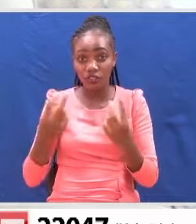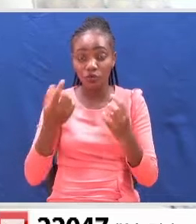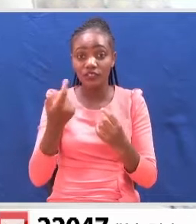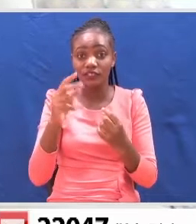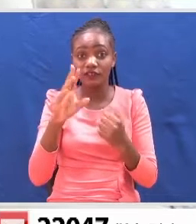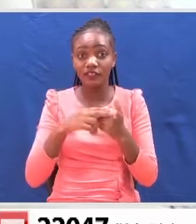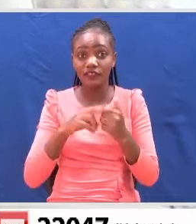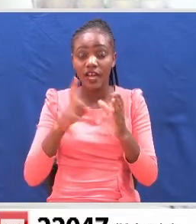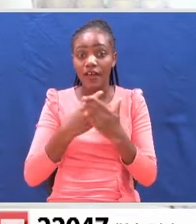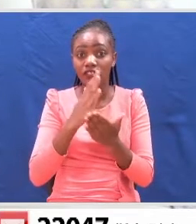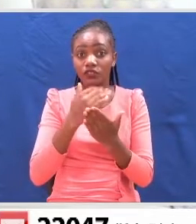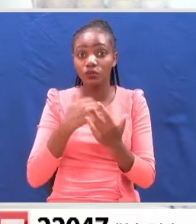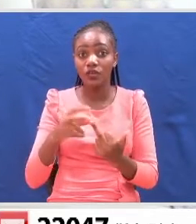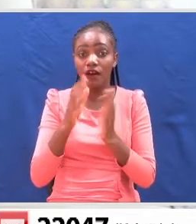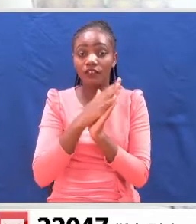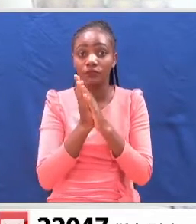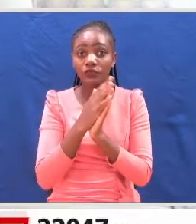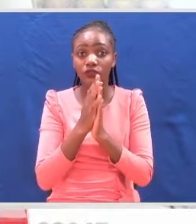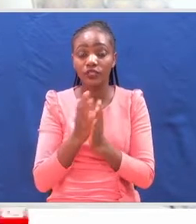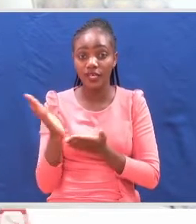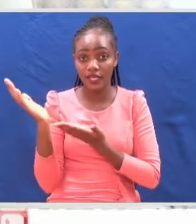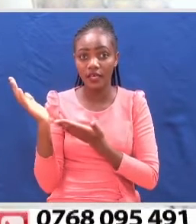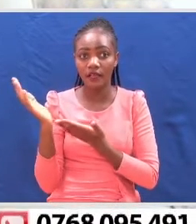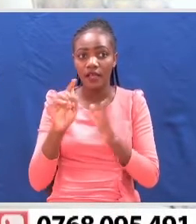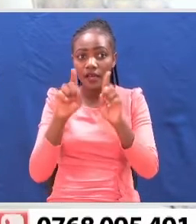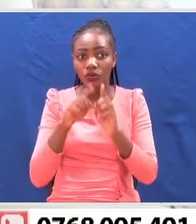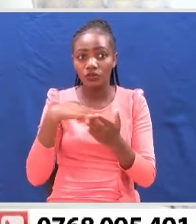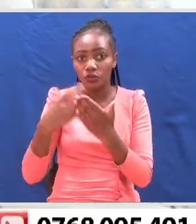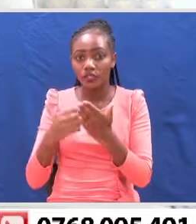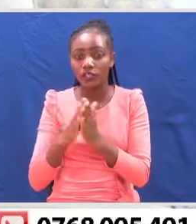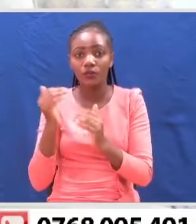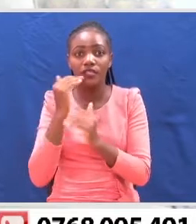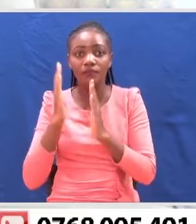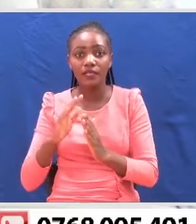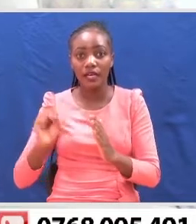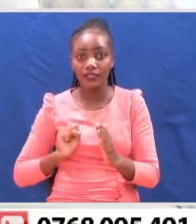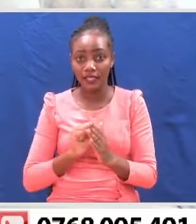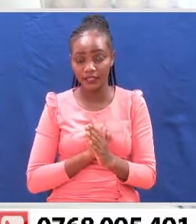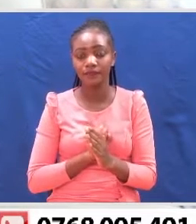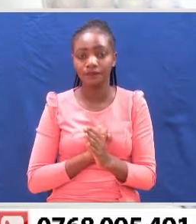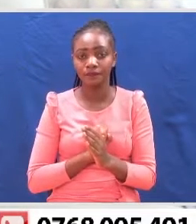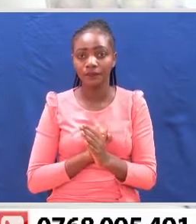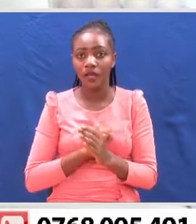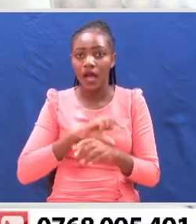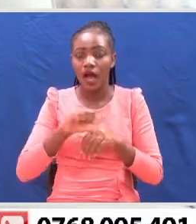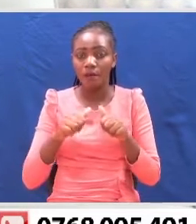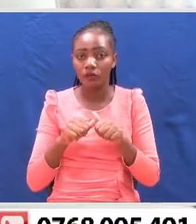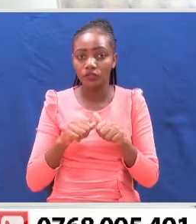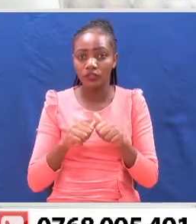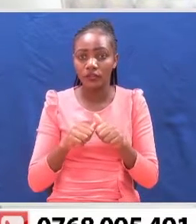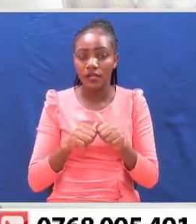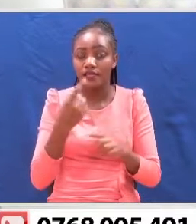Bila shaka ni makala maalum ambapo tutakuwa tukizungumza na Speaker wa Senate Kenneth Lusaka kuhusiana na